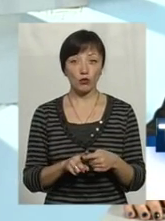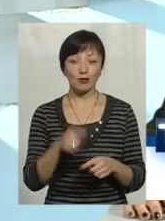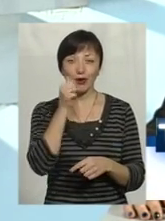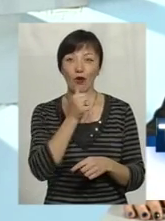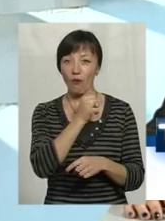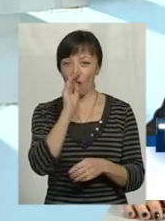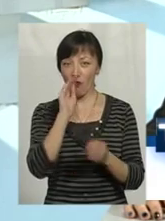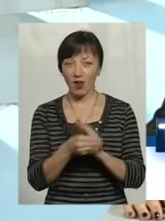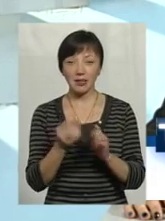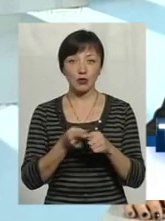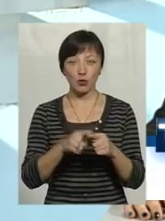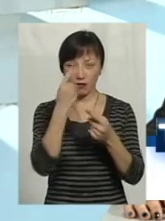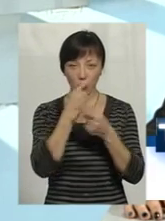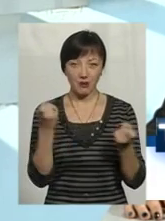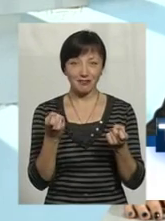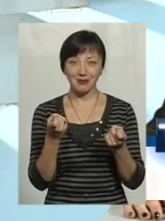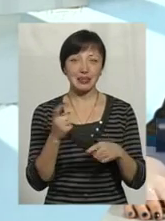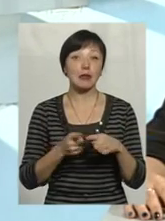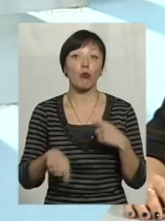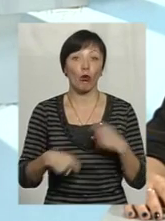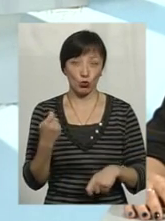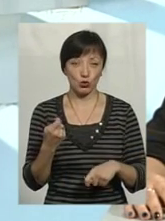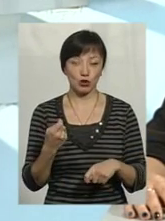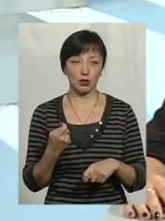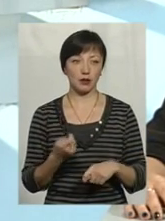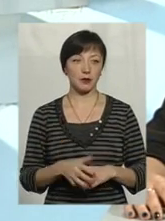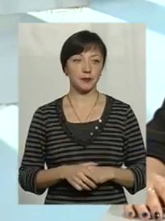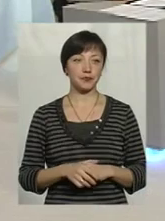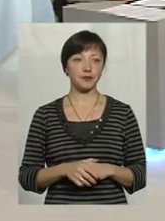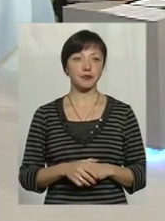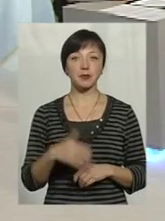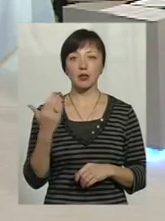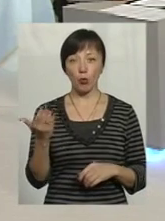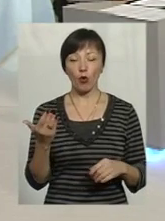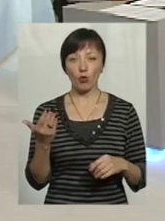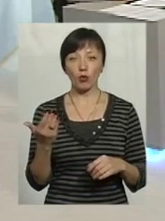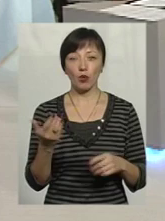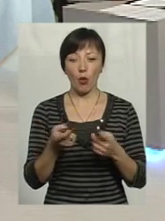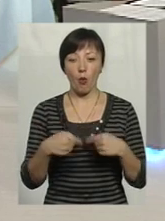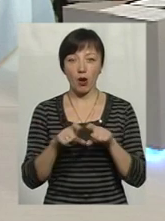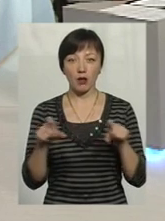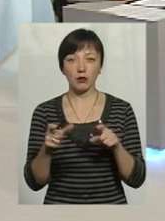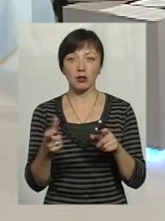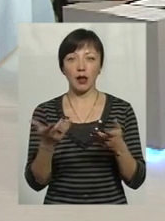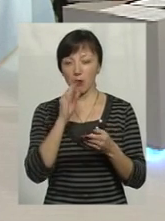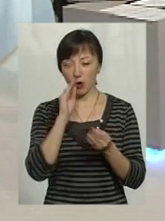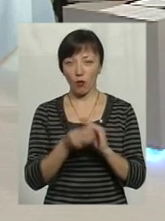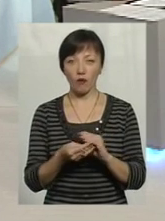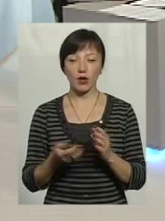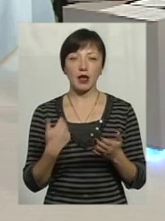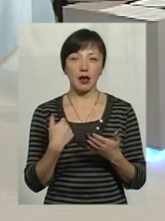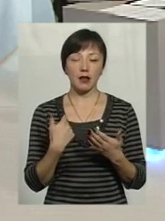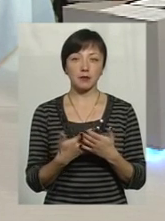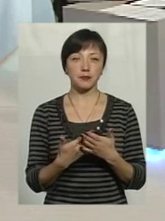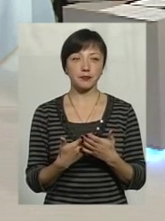приховувати цю інформацію, ну, це вже порушення. Це вже порушення з боку органу, який її приховує. От я,